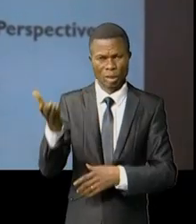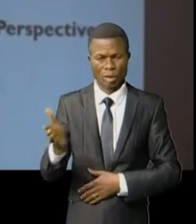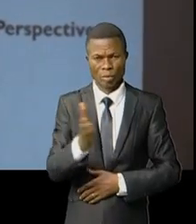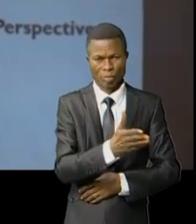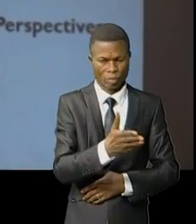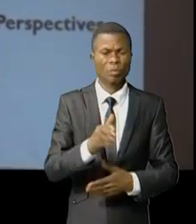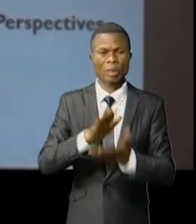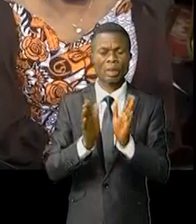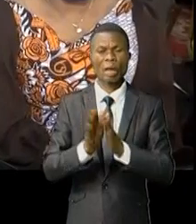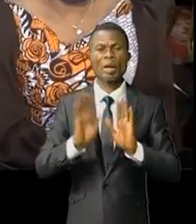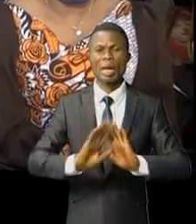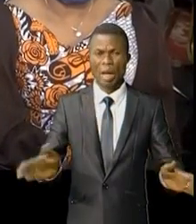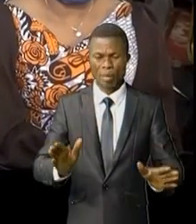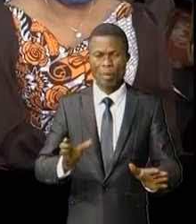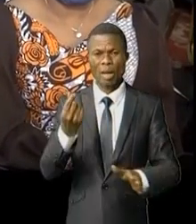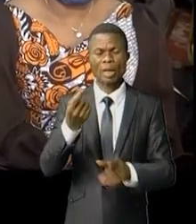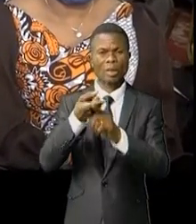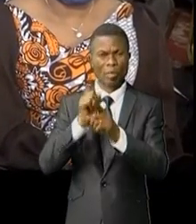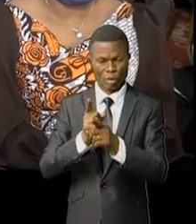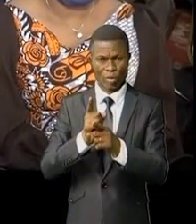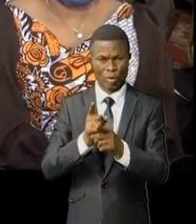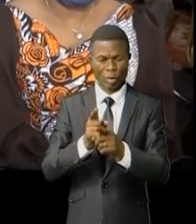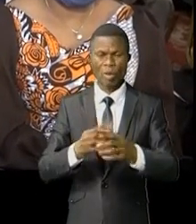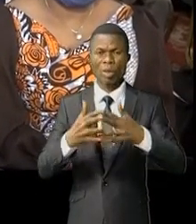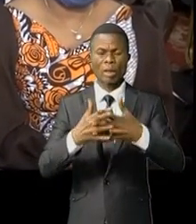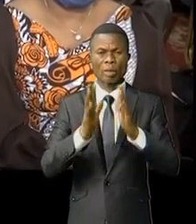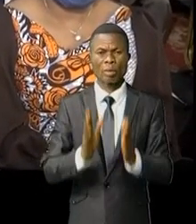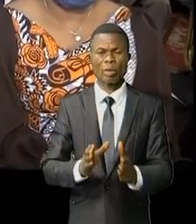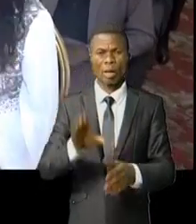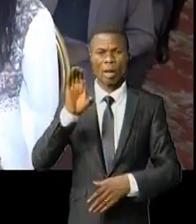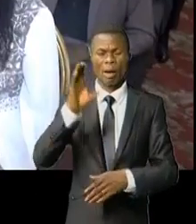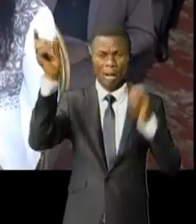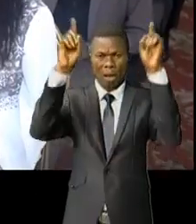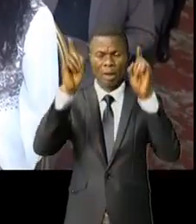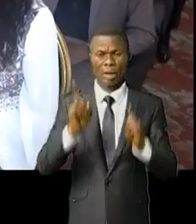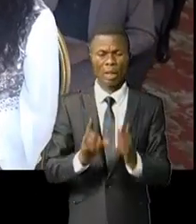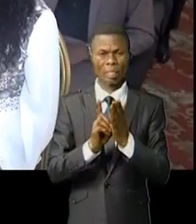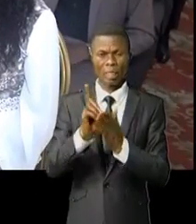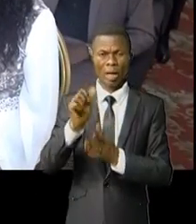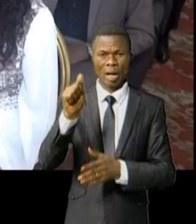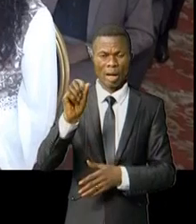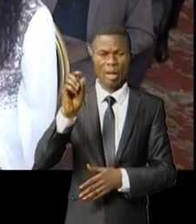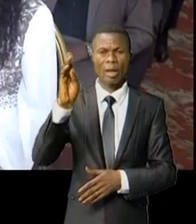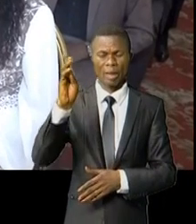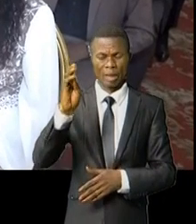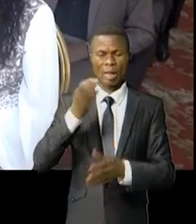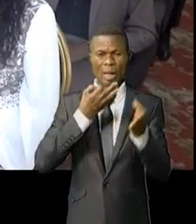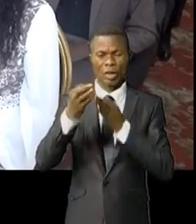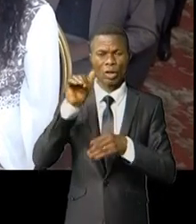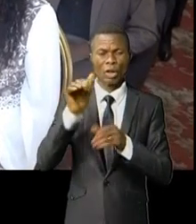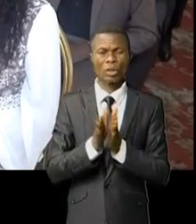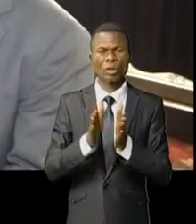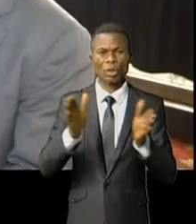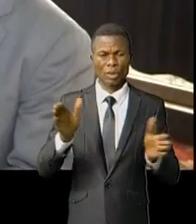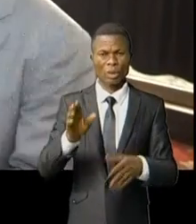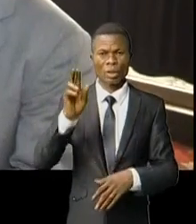Rendu possible et financé grâce à l'appui des partenaires et de la Banque africaine de développement, a martelé le directeur général